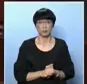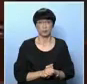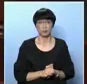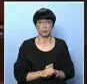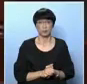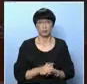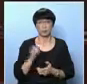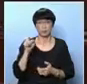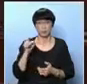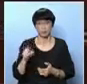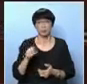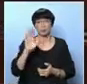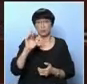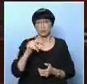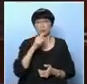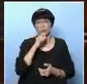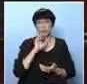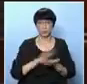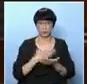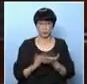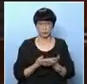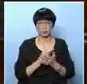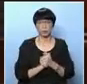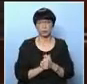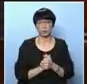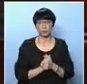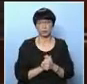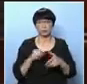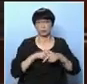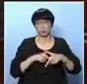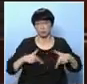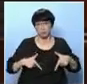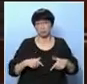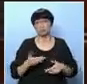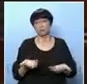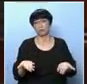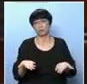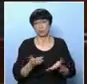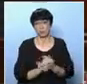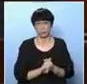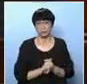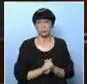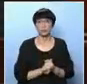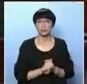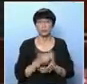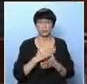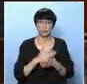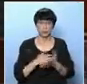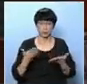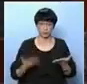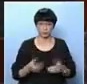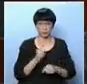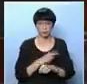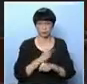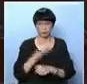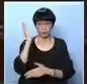有咁嘅條件？但是未有咁嘅勇氣去做咧，所以主席，我今日暫且